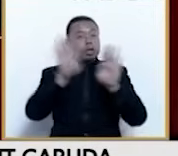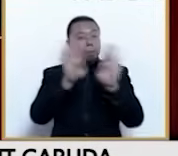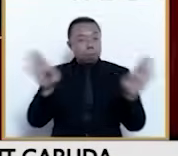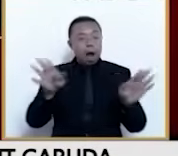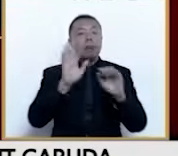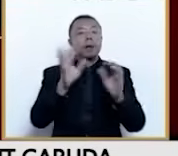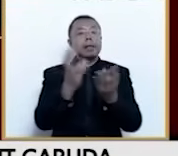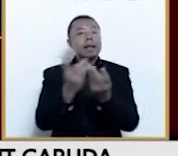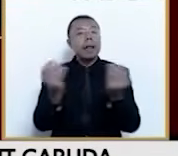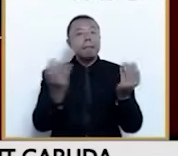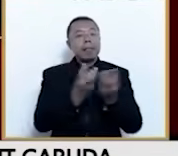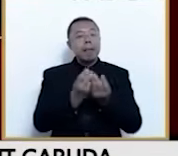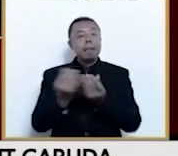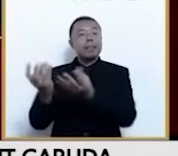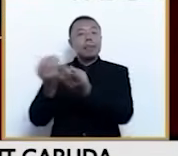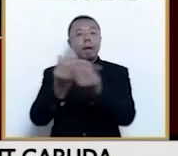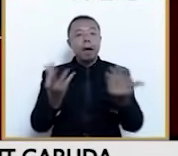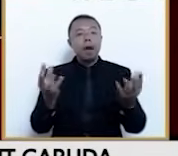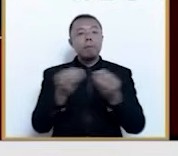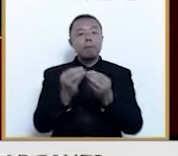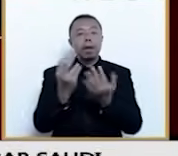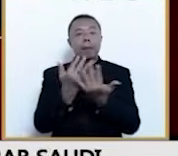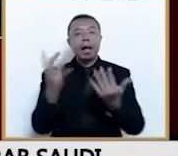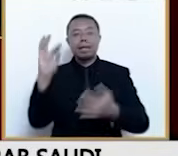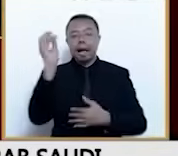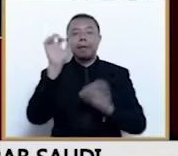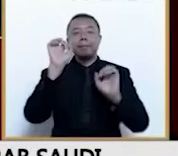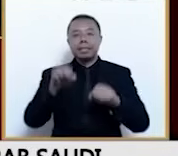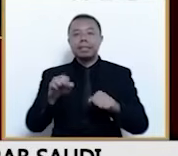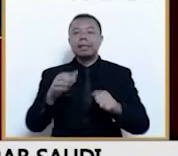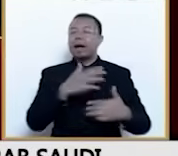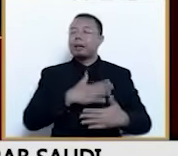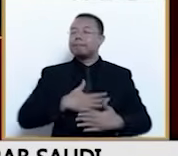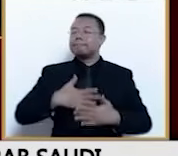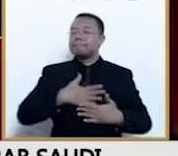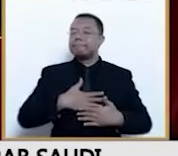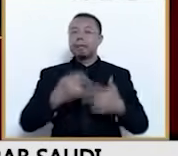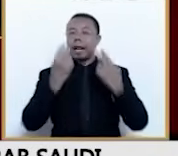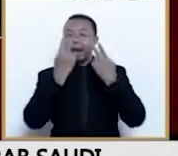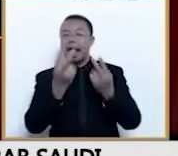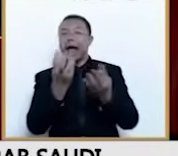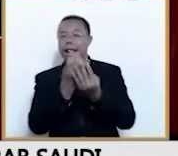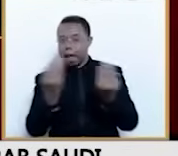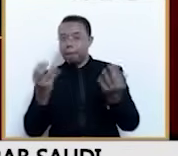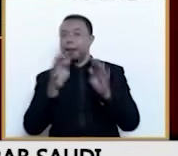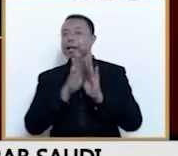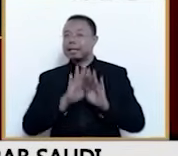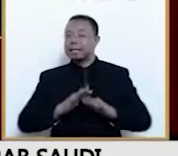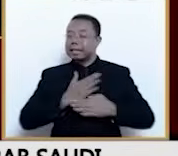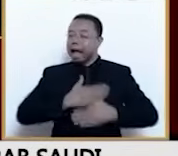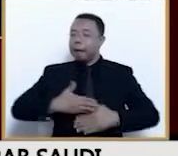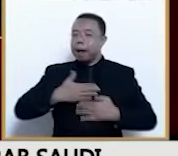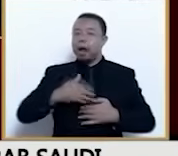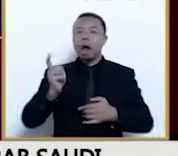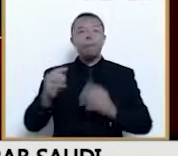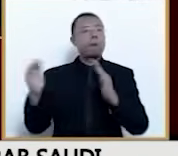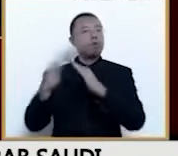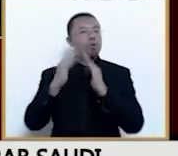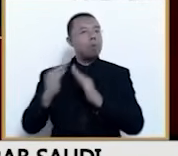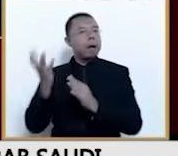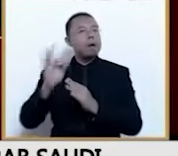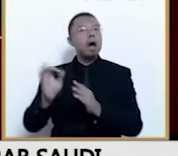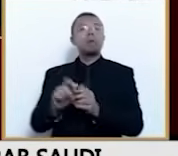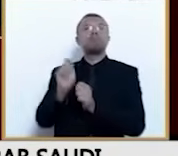banyak taman-taman yang menjadikan warga Jakarta bisa menikmati taman-taman tersebut dengan nyaman. Dengan hunian baru